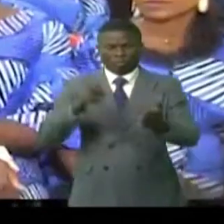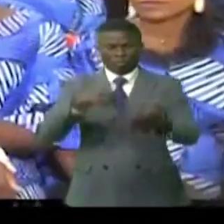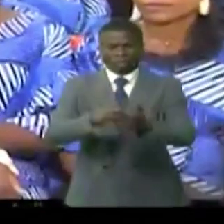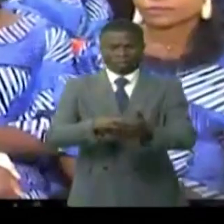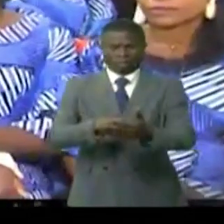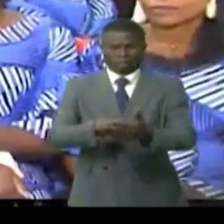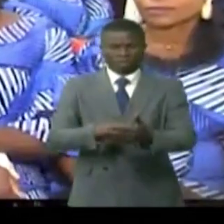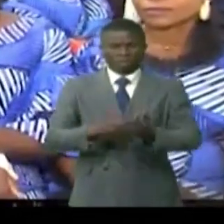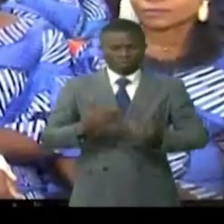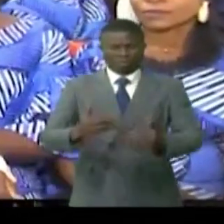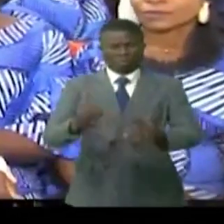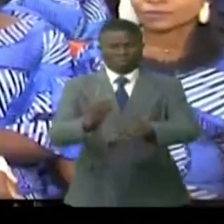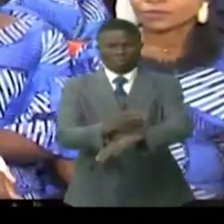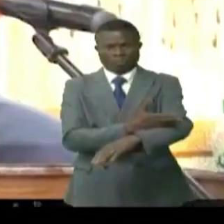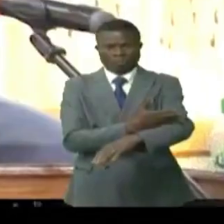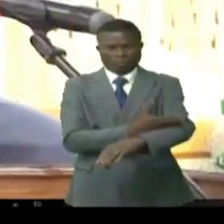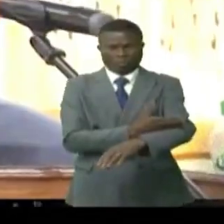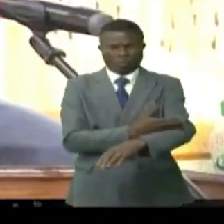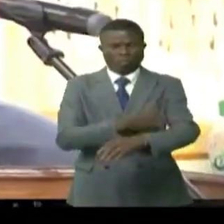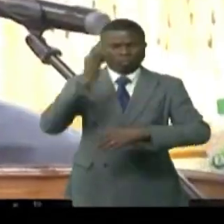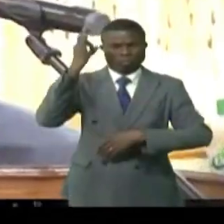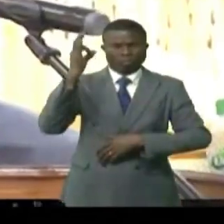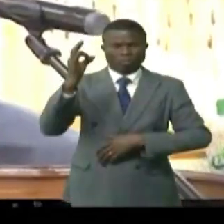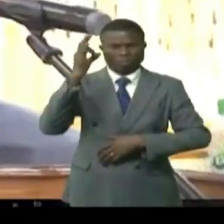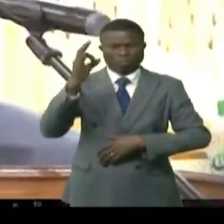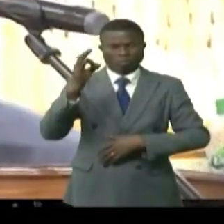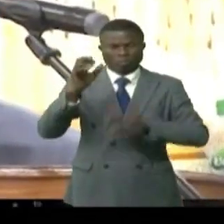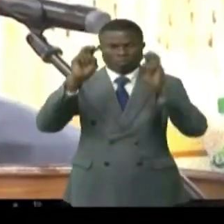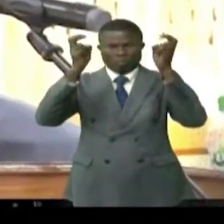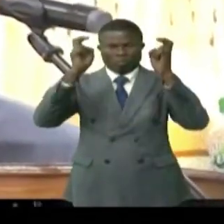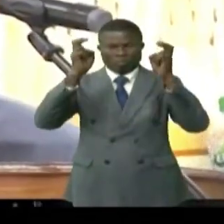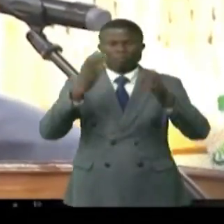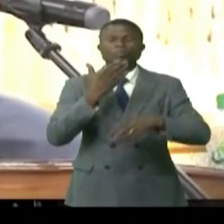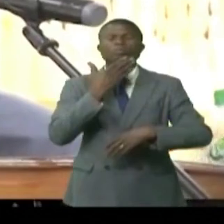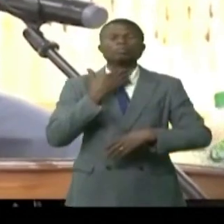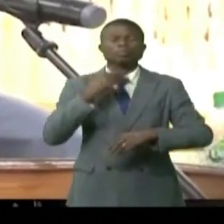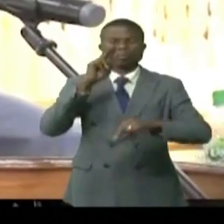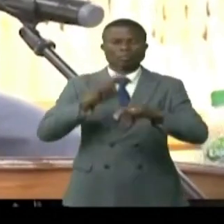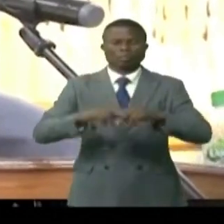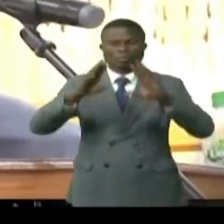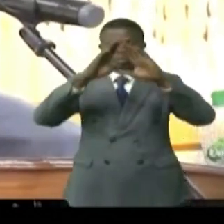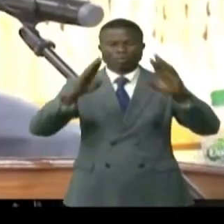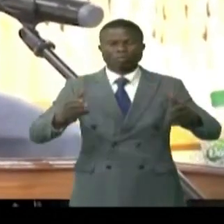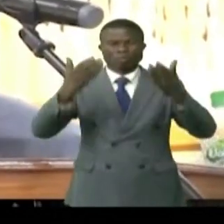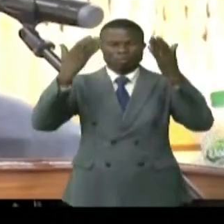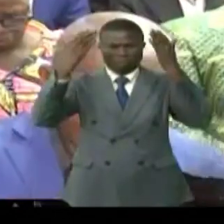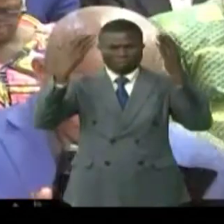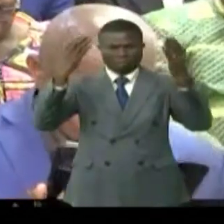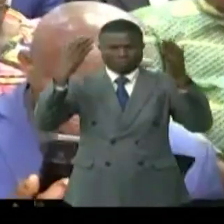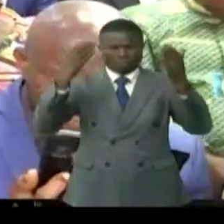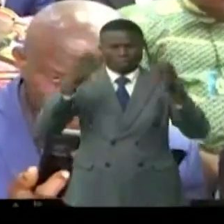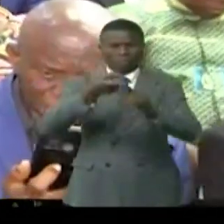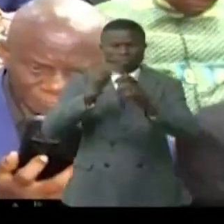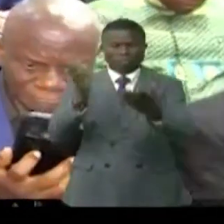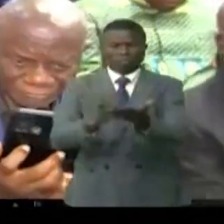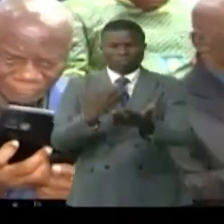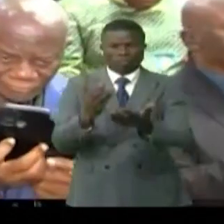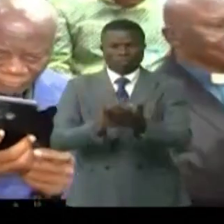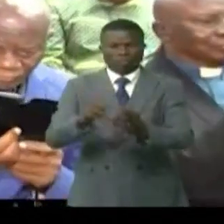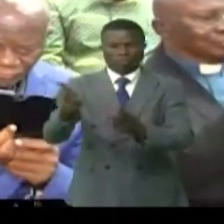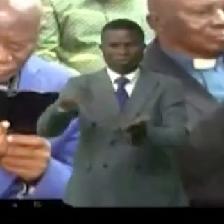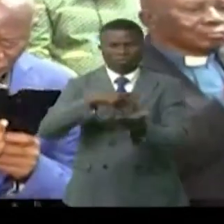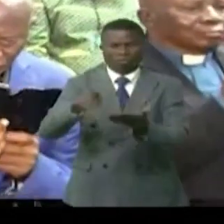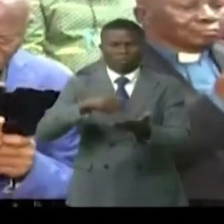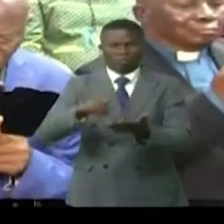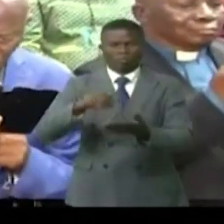protestante qui ne cesse de croître lors de sa prédication intitulée « La soif d'habiter dans la maison de l'Éternel » tiré du livre des psaumes